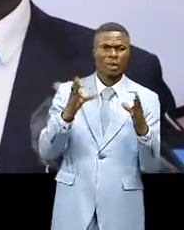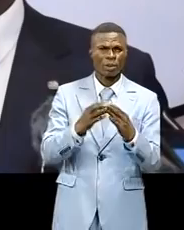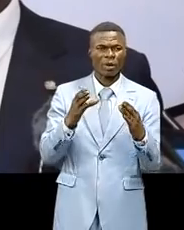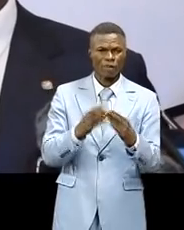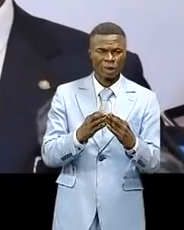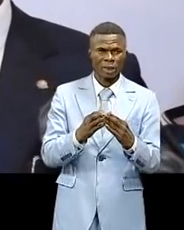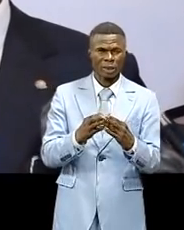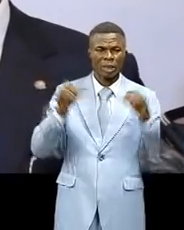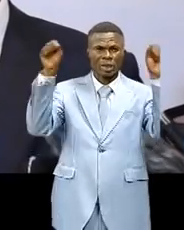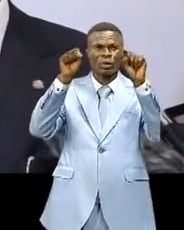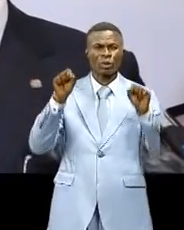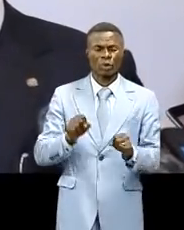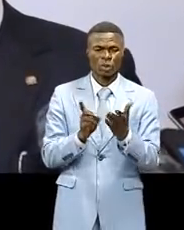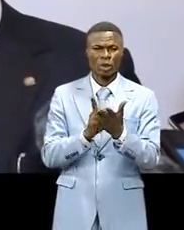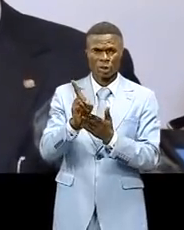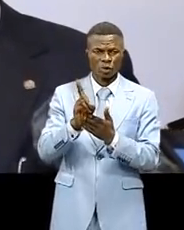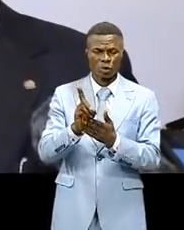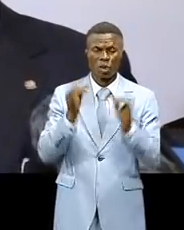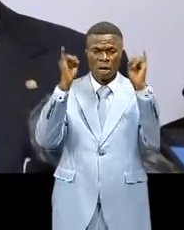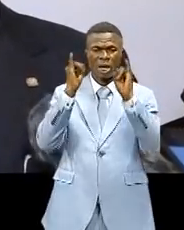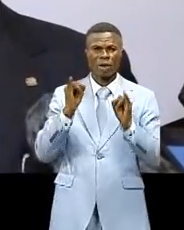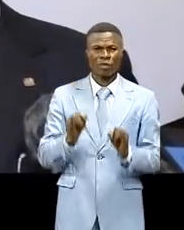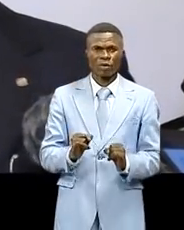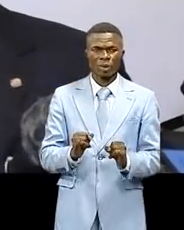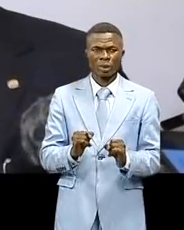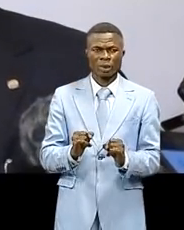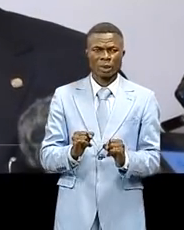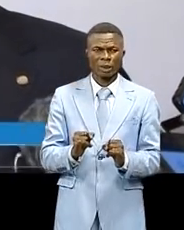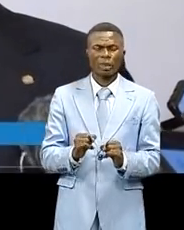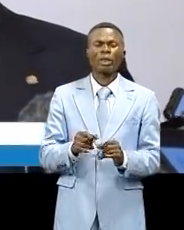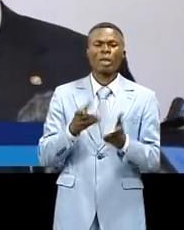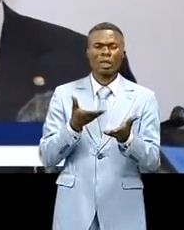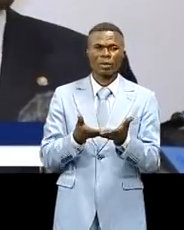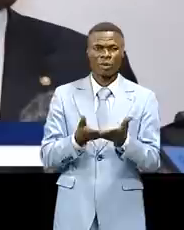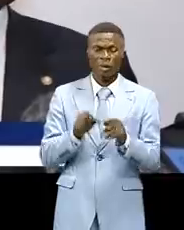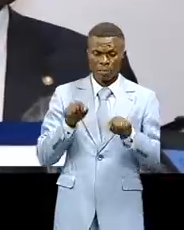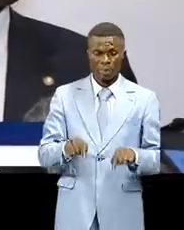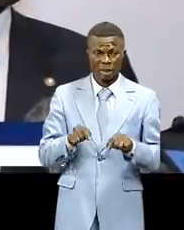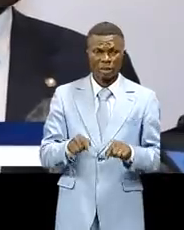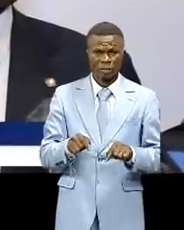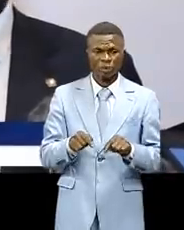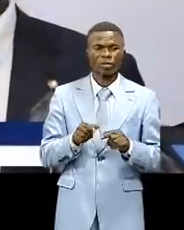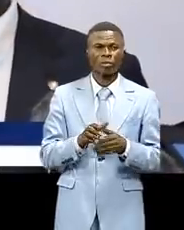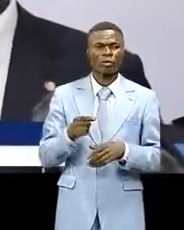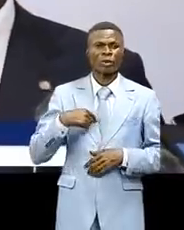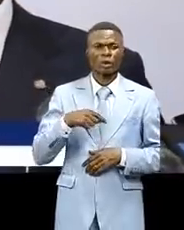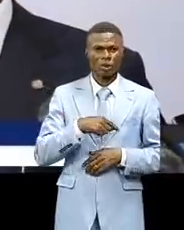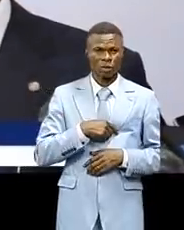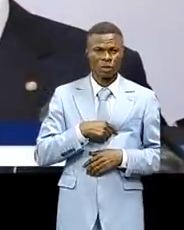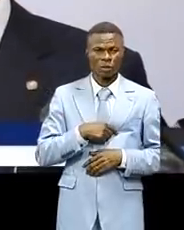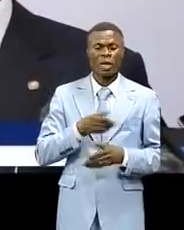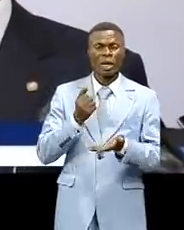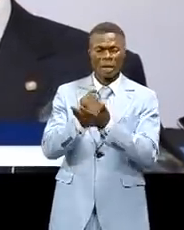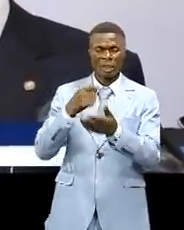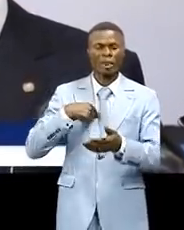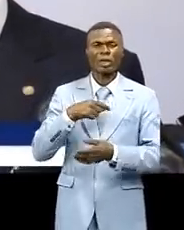de systèmes douanière volatisé qu'on appelle sydonia août mais maintenant la le spdr va nous permettre